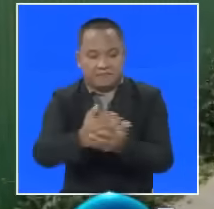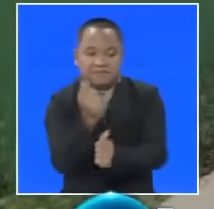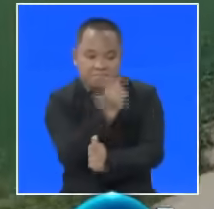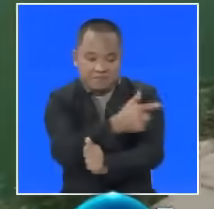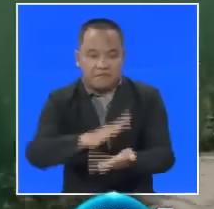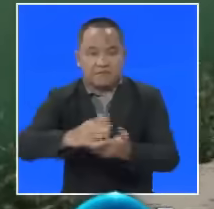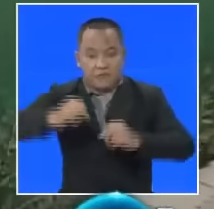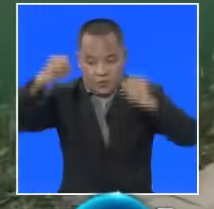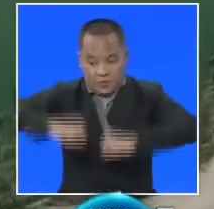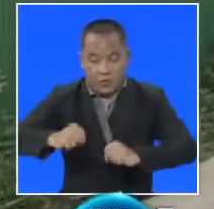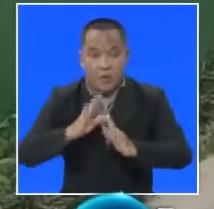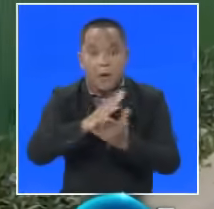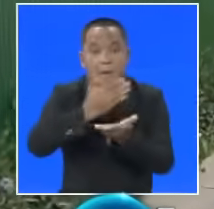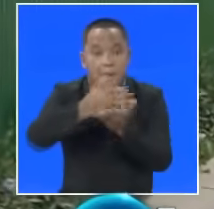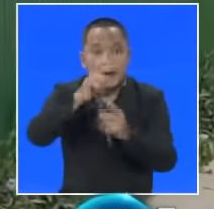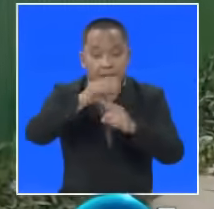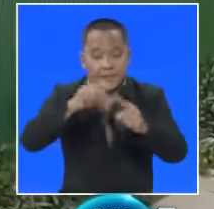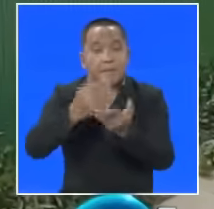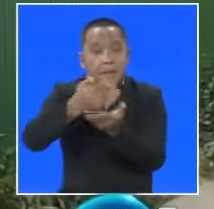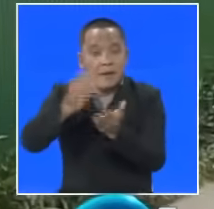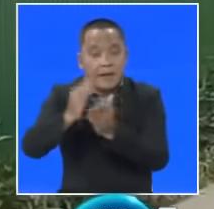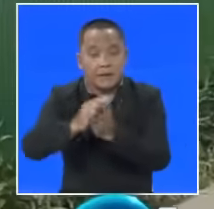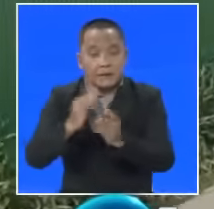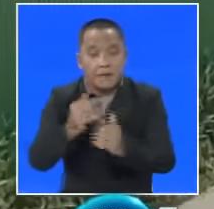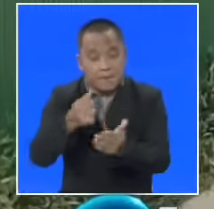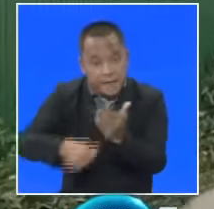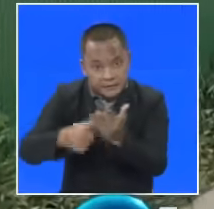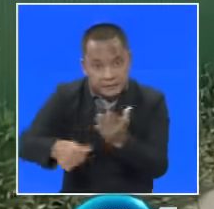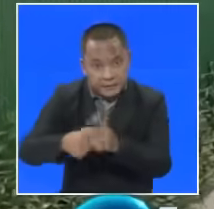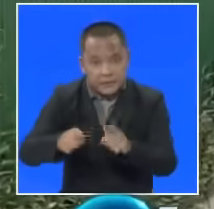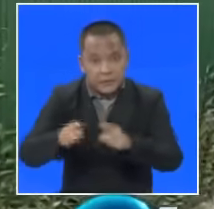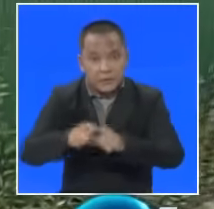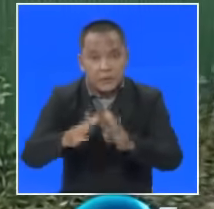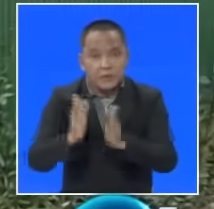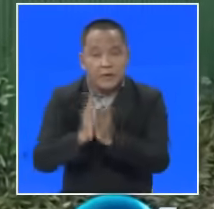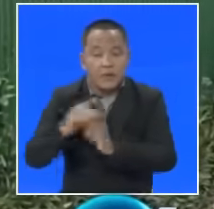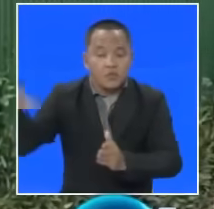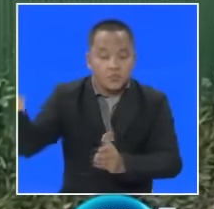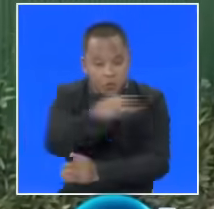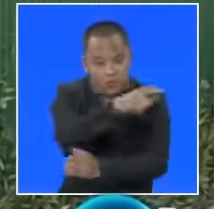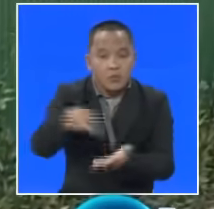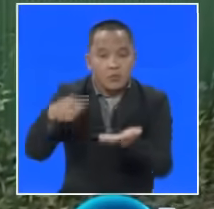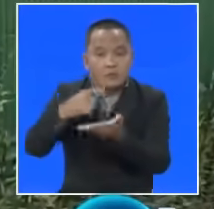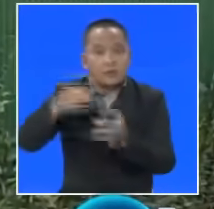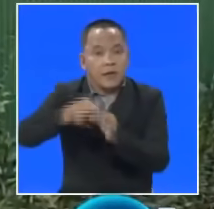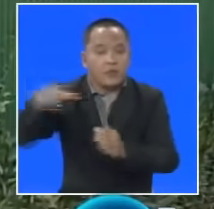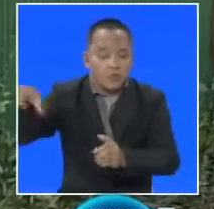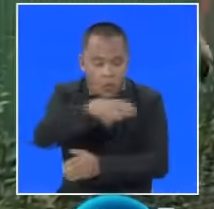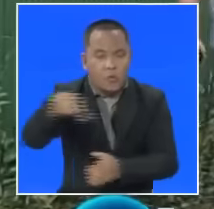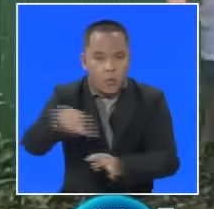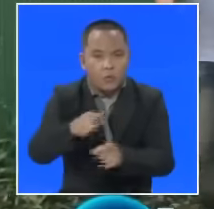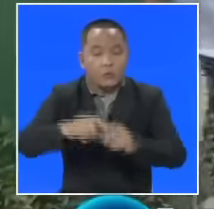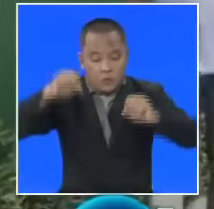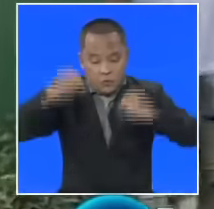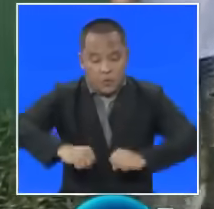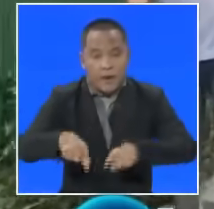มีการตกลงกันว่าเดี๋ยวจะแบ่งเปอร์เซ็นต์ไว้ให้สำหรับเสียภาษีเนื่องจากว่ามันมีเงินเข้าเงินออกในบัญชีเนี่ยจำนวนมากต